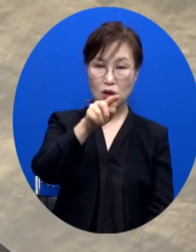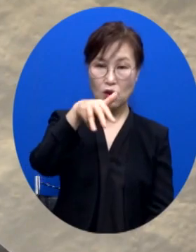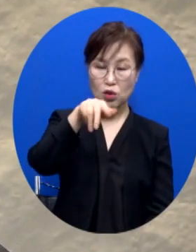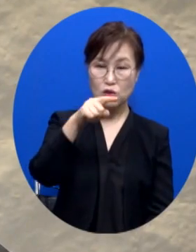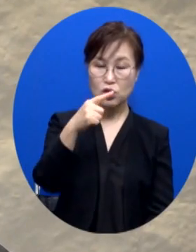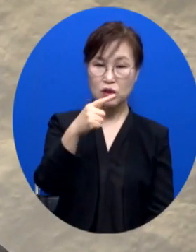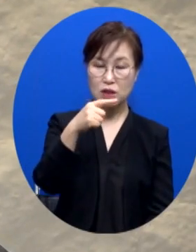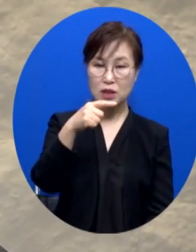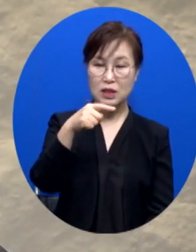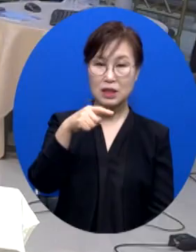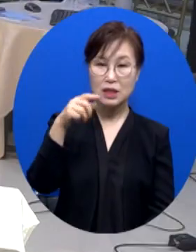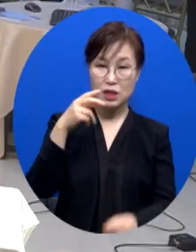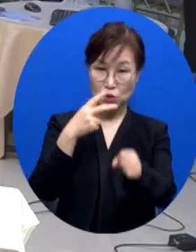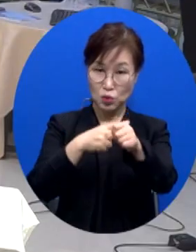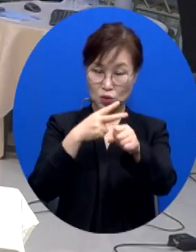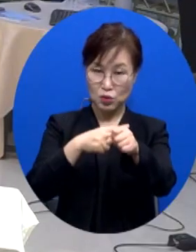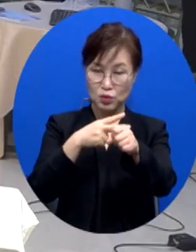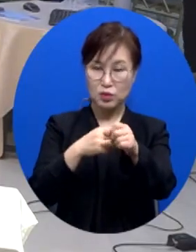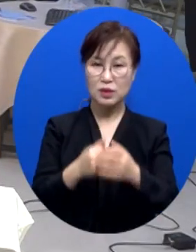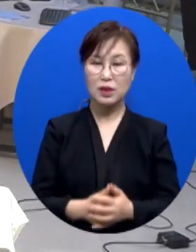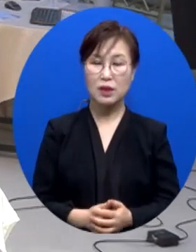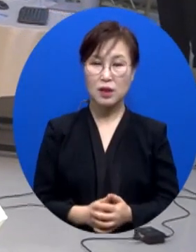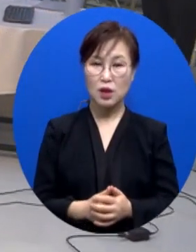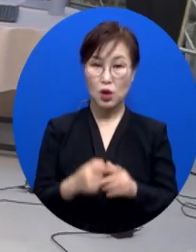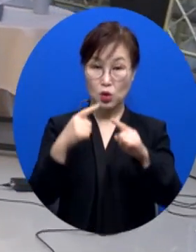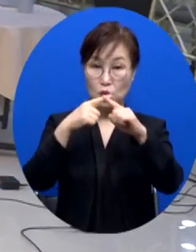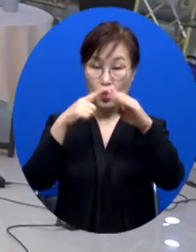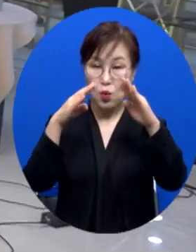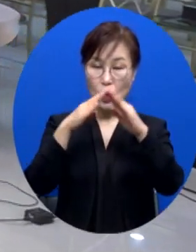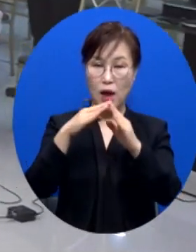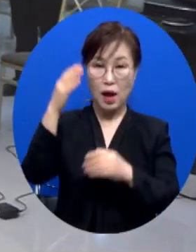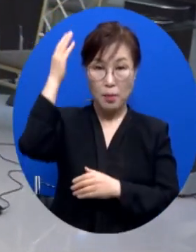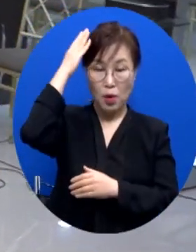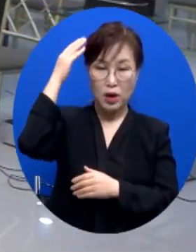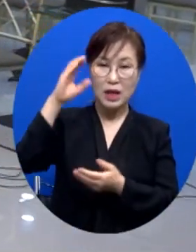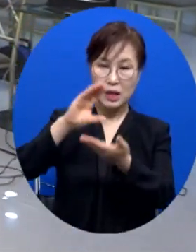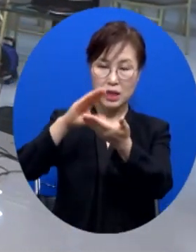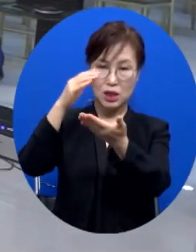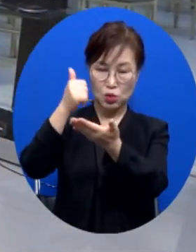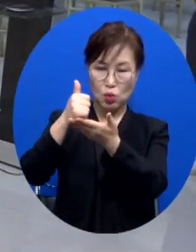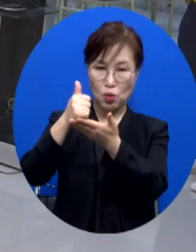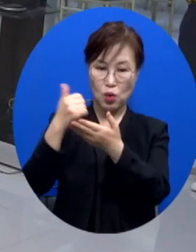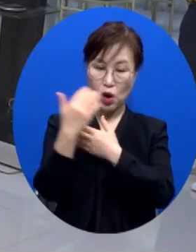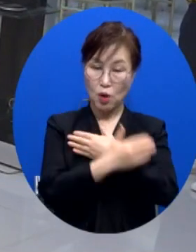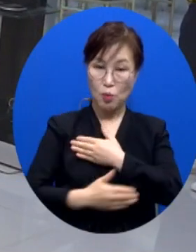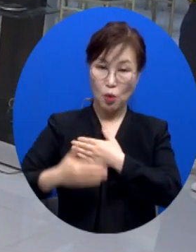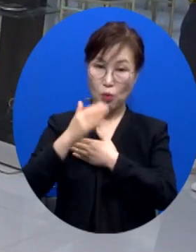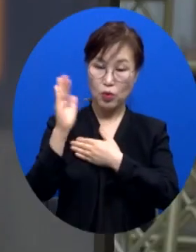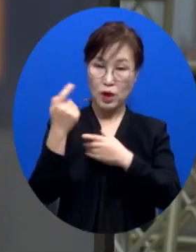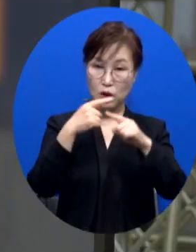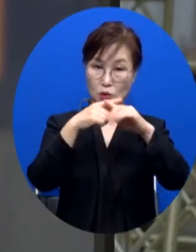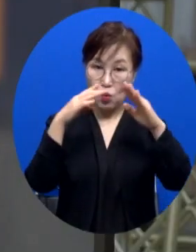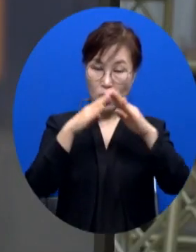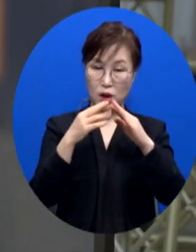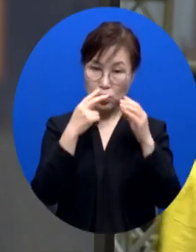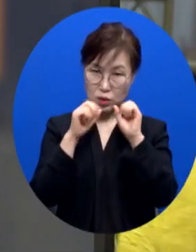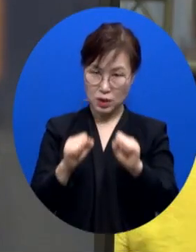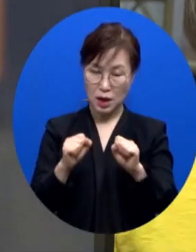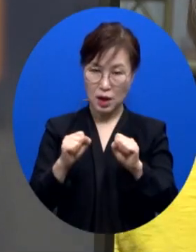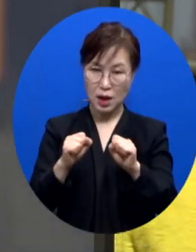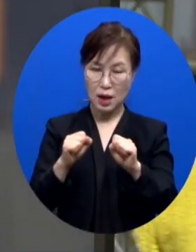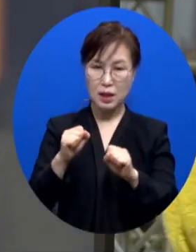서창원 교수는 공교회성 회복은 교회의 머리가 그리스도이며 그리스도의 몸으로서 교회가 존재한다는